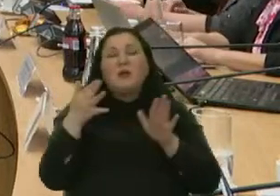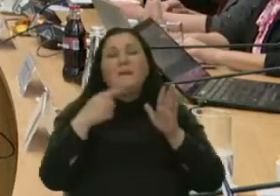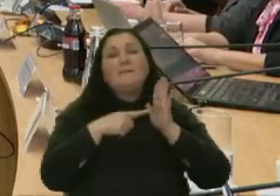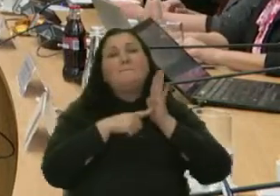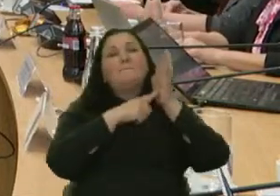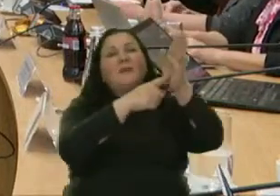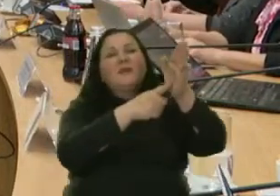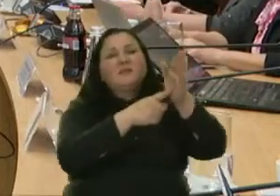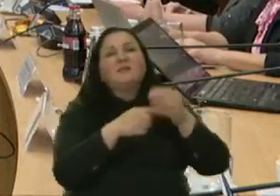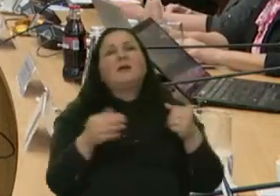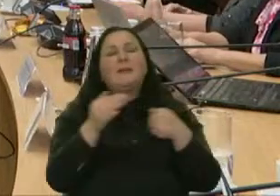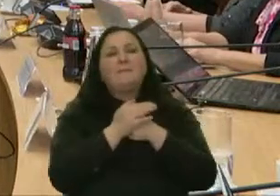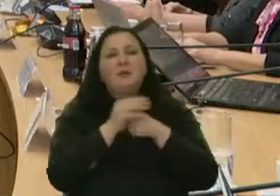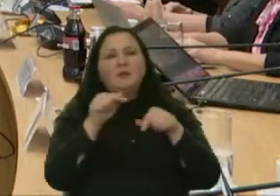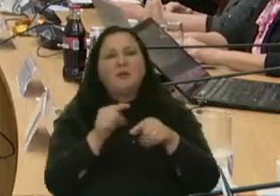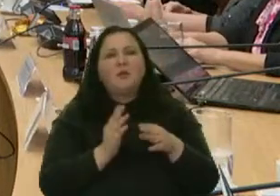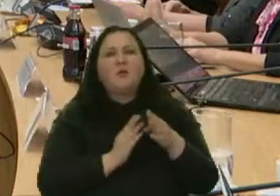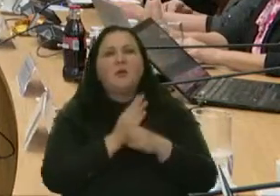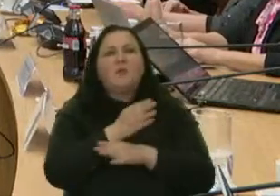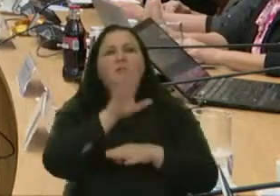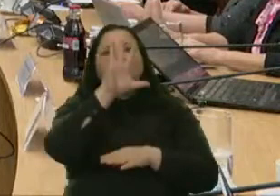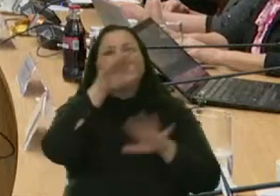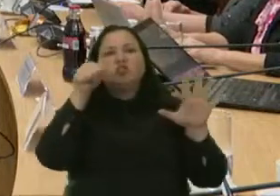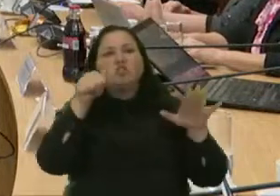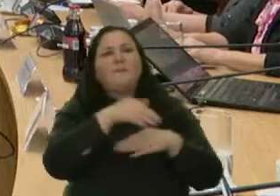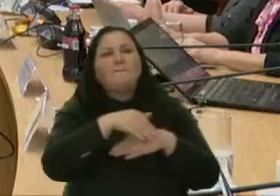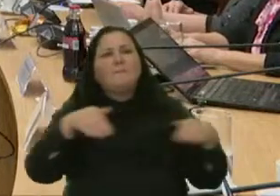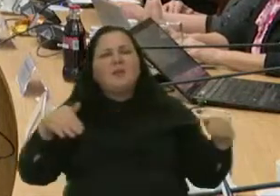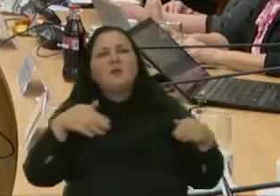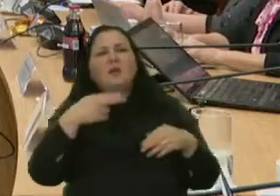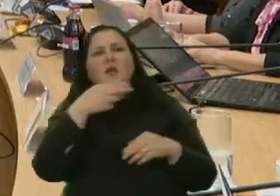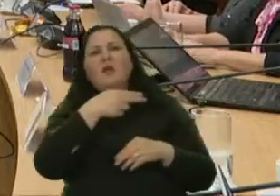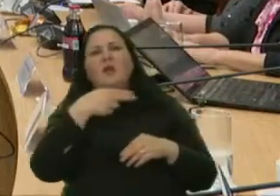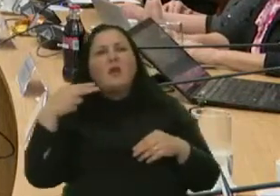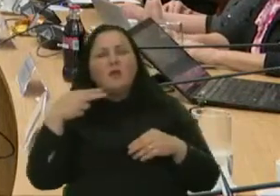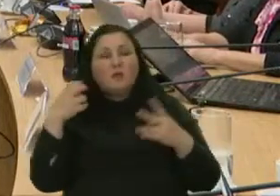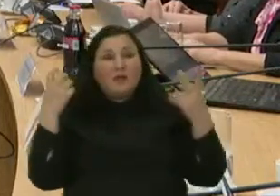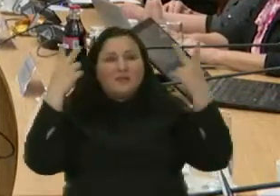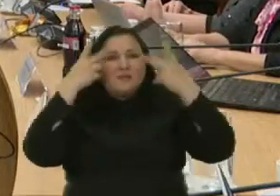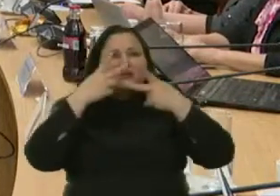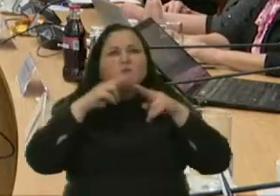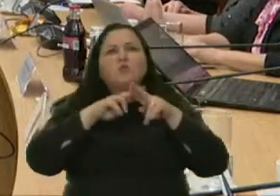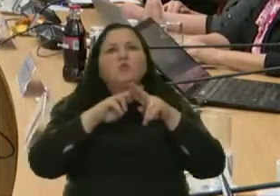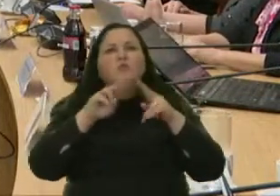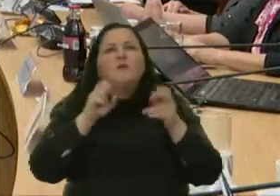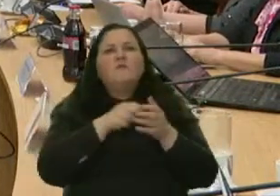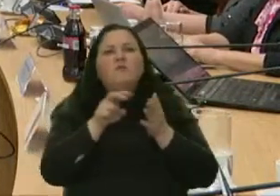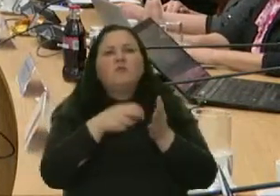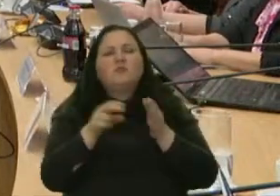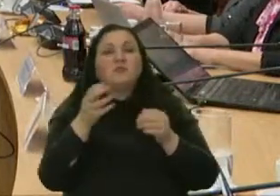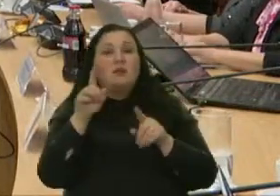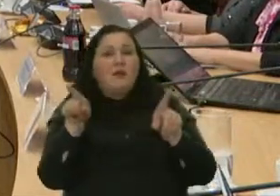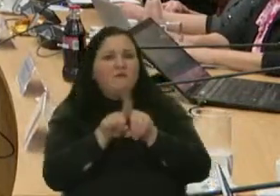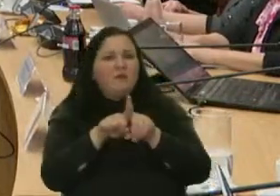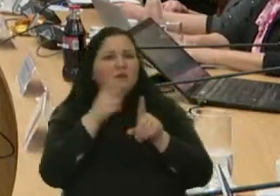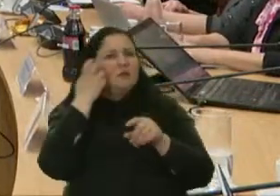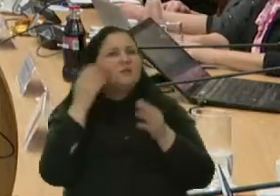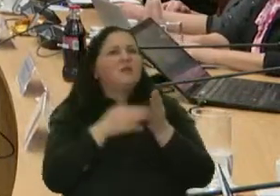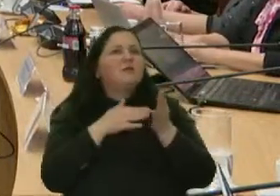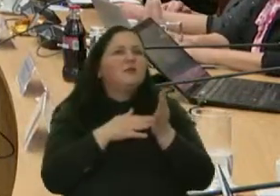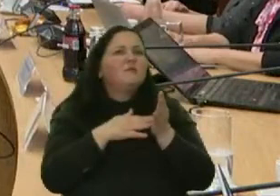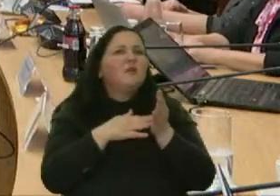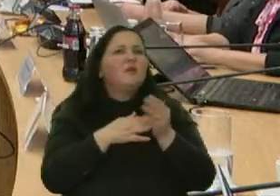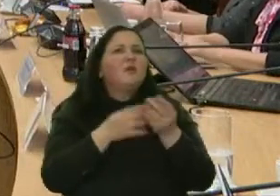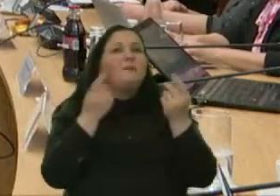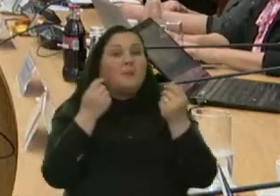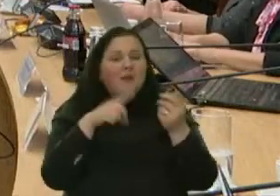a bugetului până la ședința de astăzi au mai intrat 56 milioane euro ca să înțelegeți mecanismul da la fel va mai fi când va fi nevoie resurse financiare pentru că